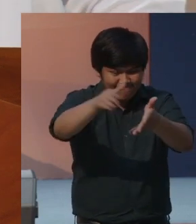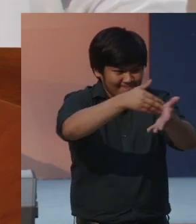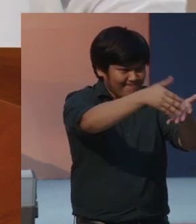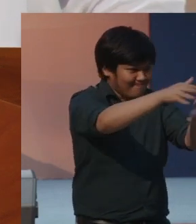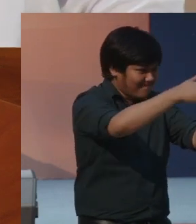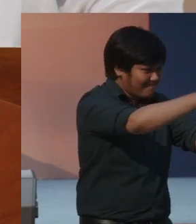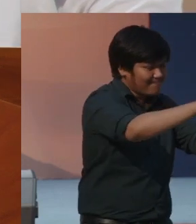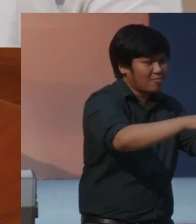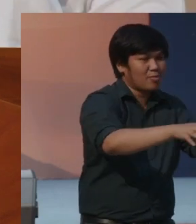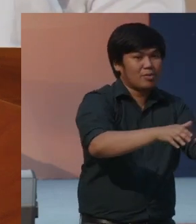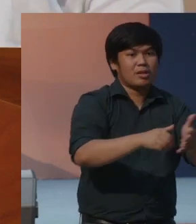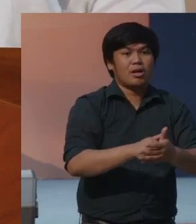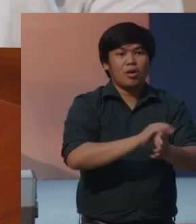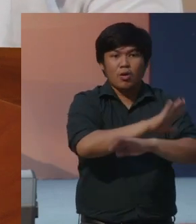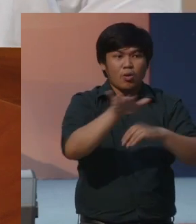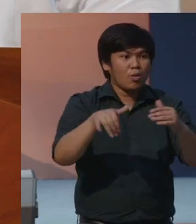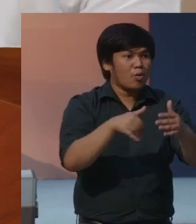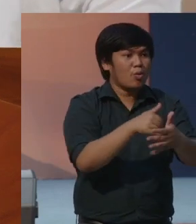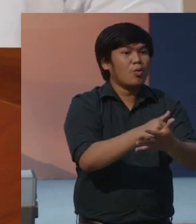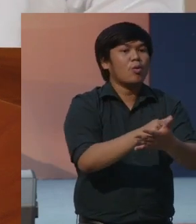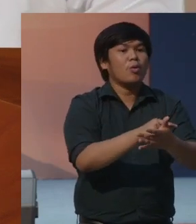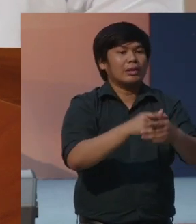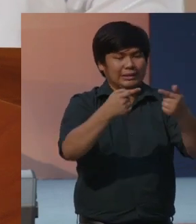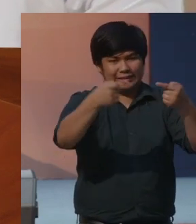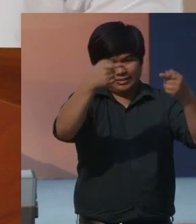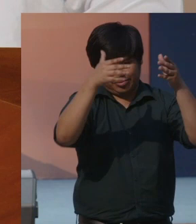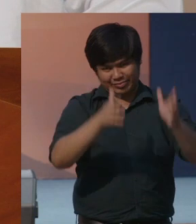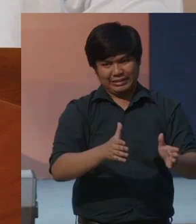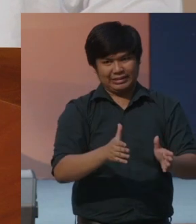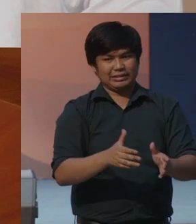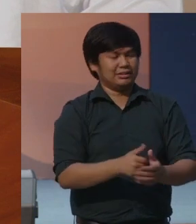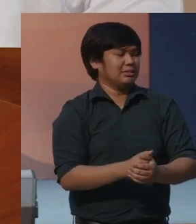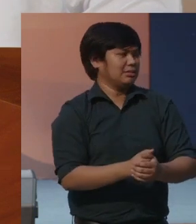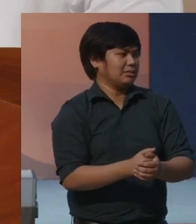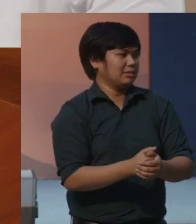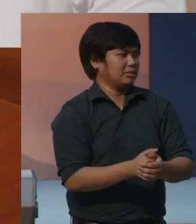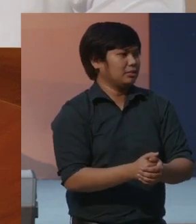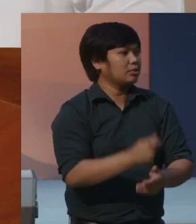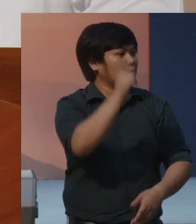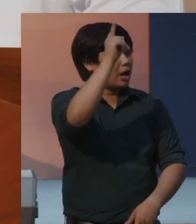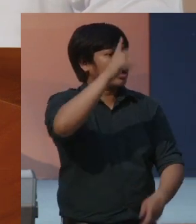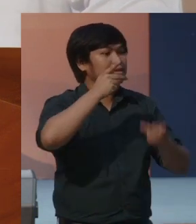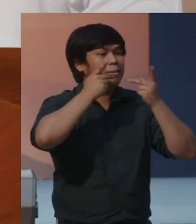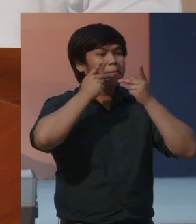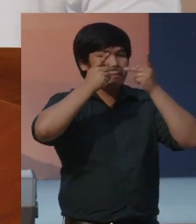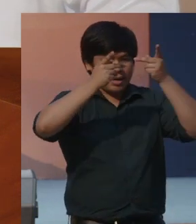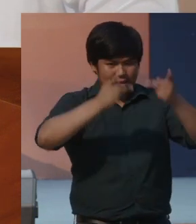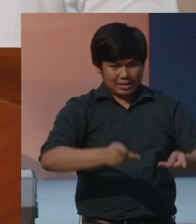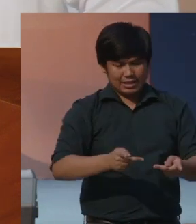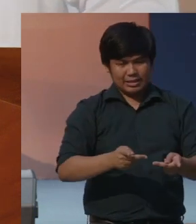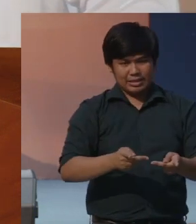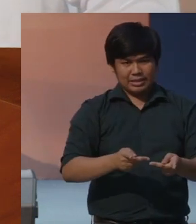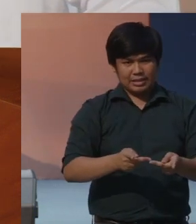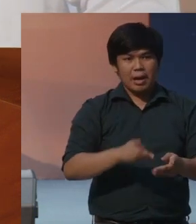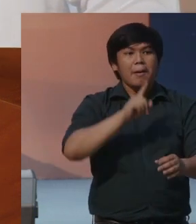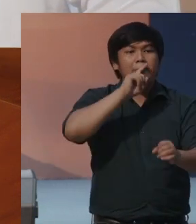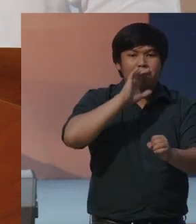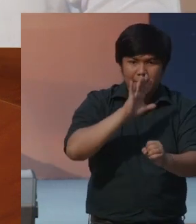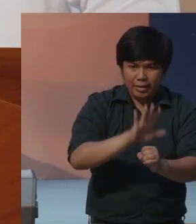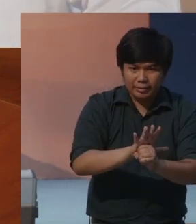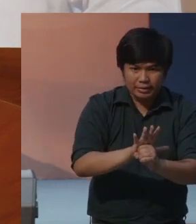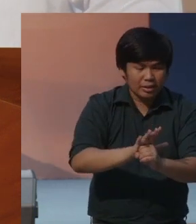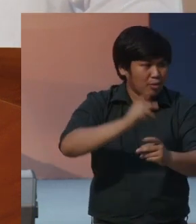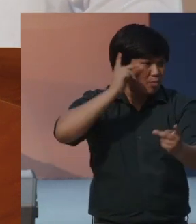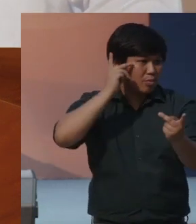you. Yon ang kanyang promise. So yung presensya niya at kanyang pangako ang